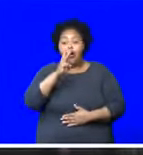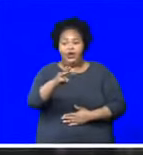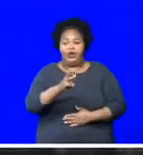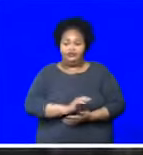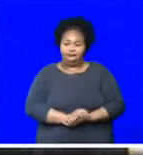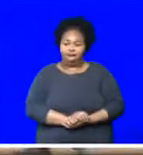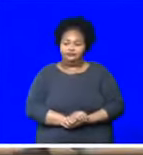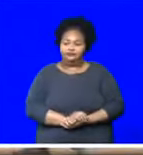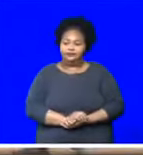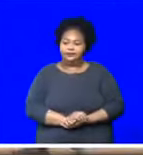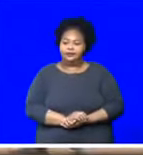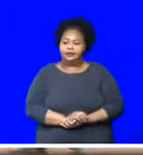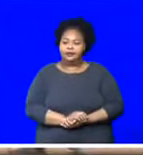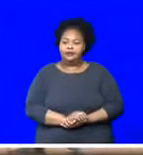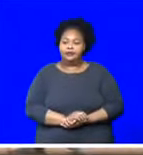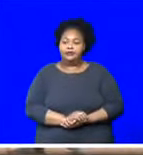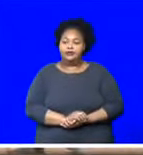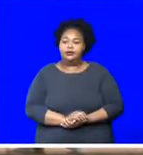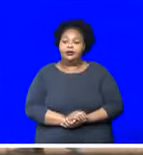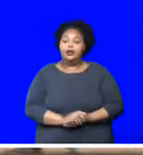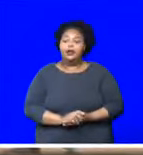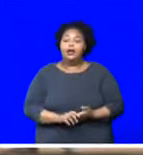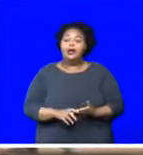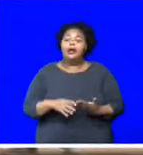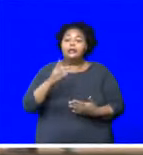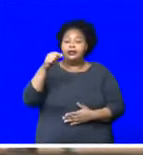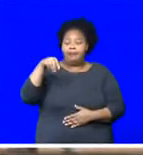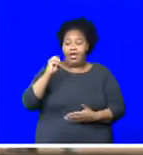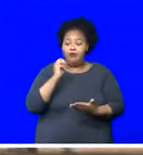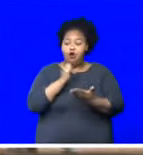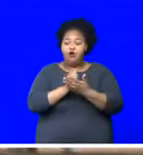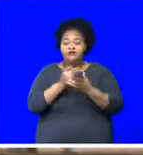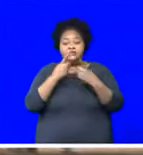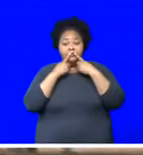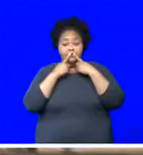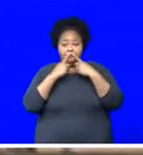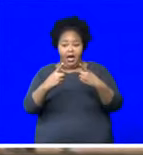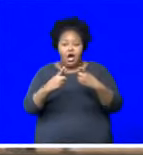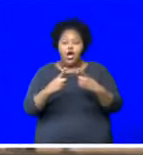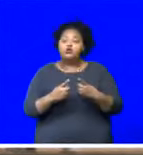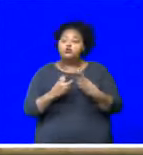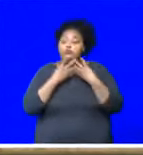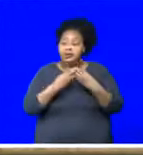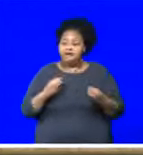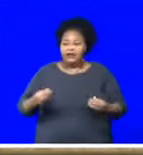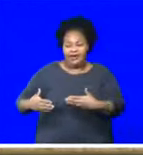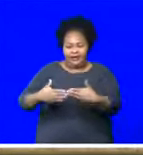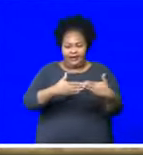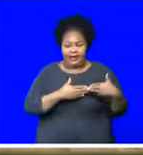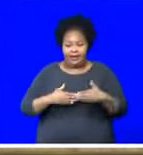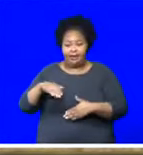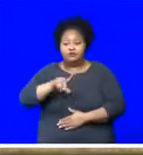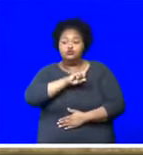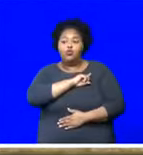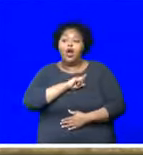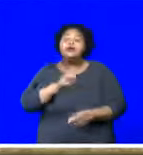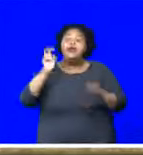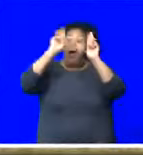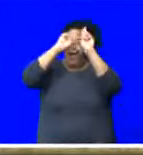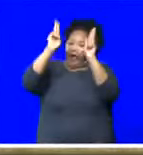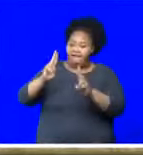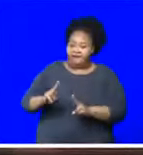Lena ngileminye yemlayeto leyahlukene lehanjiswa lohhovisi leliphini landvuna nkulu lisagubha lenyanga yemntwana